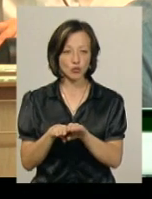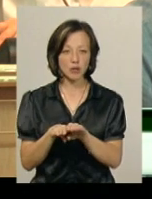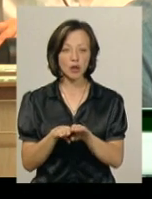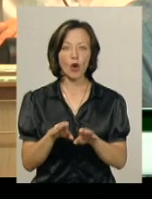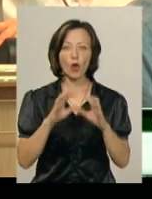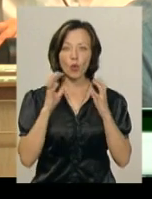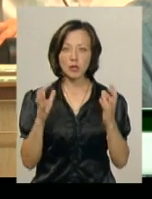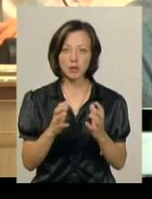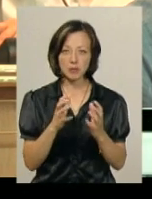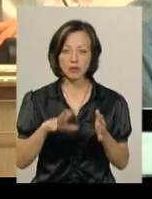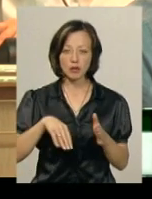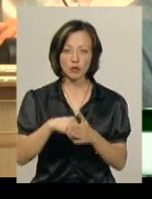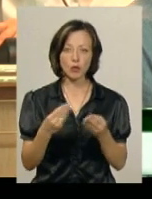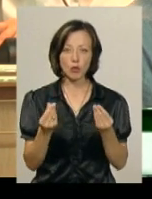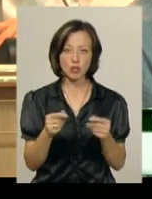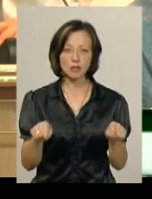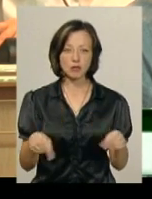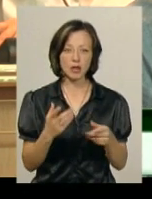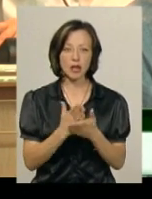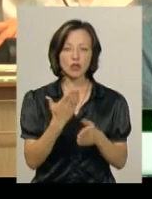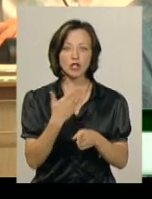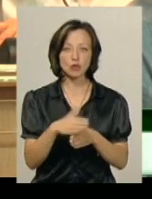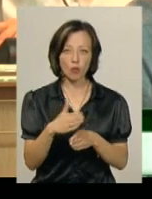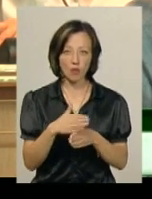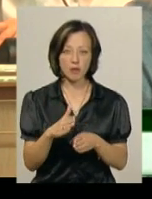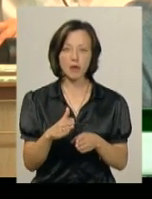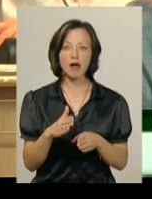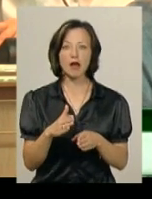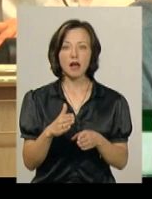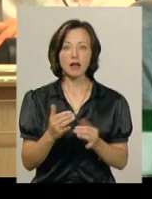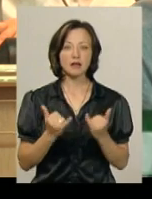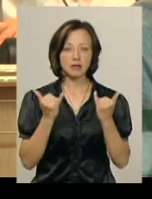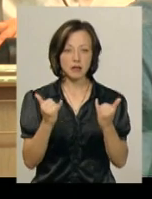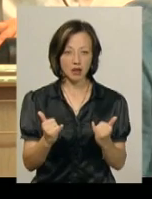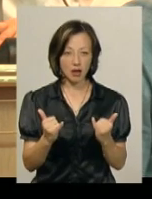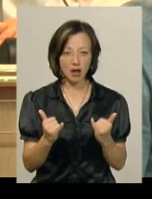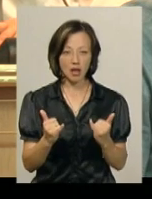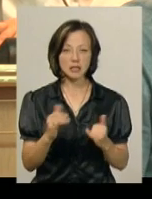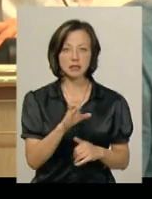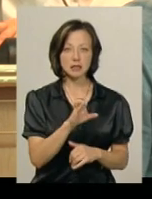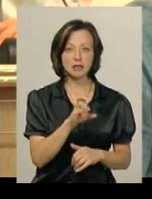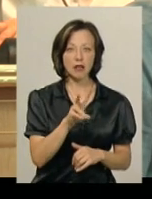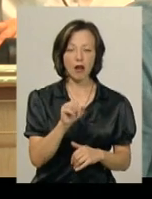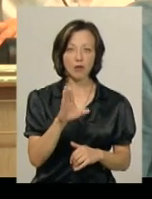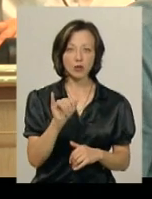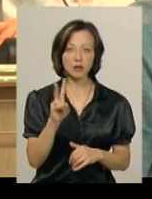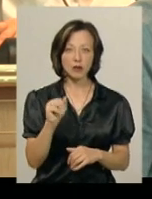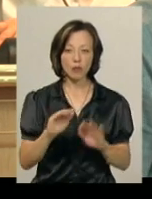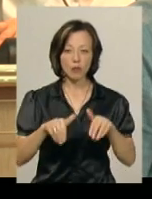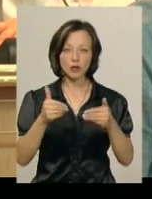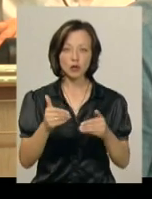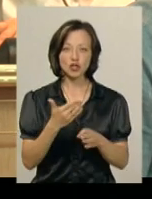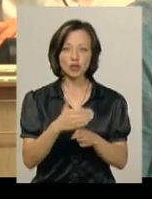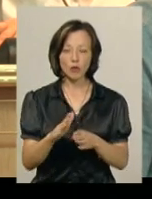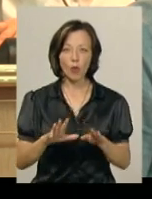утримання за рахунок коштів засновника є частковим. Тому для Славотинки пропонувалося часткове